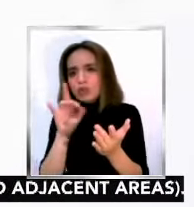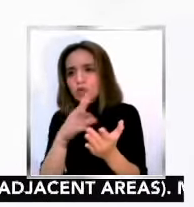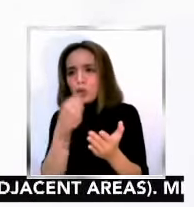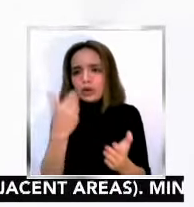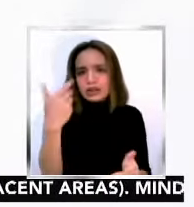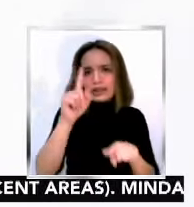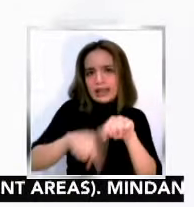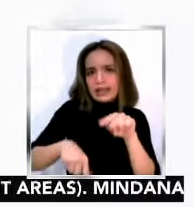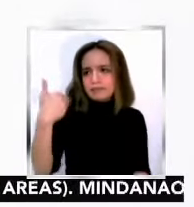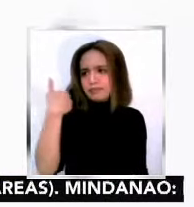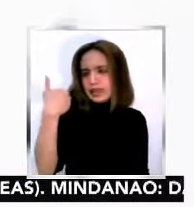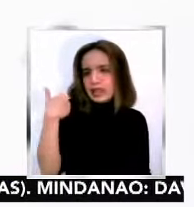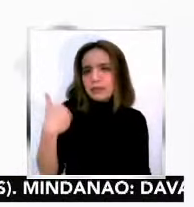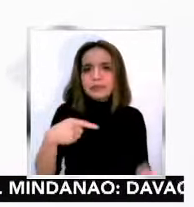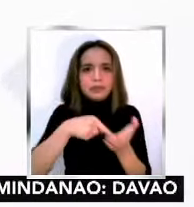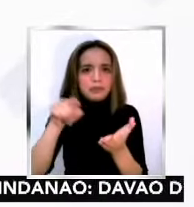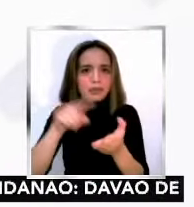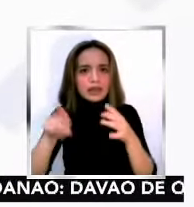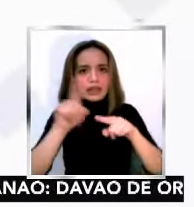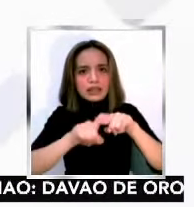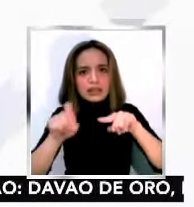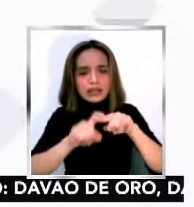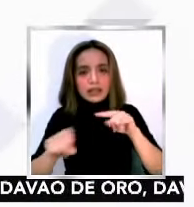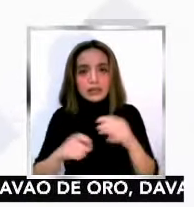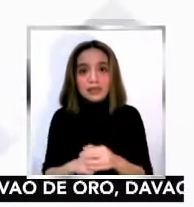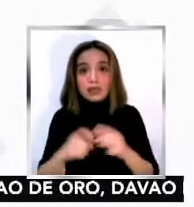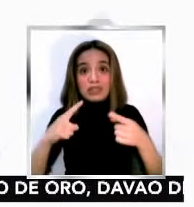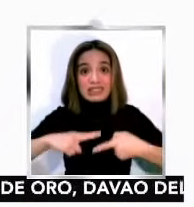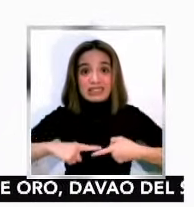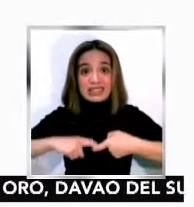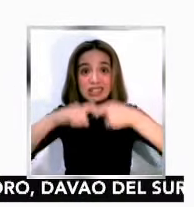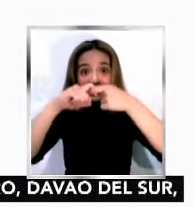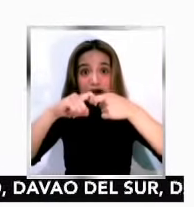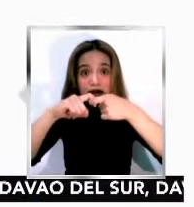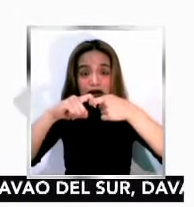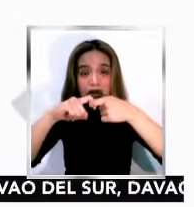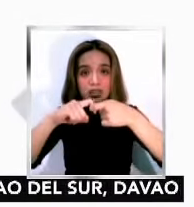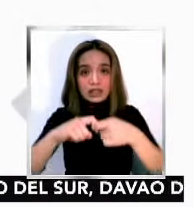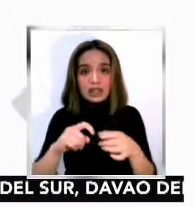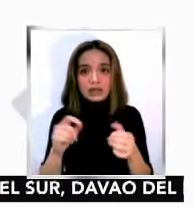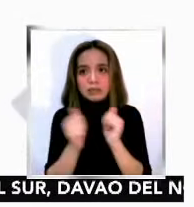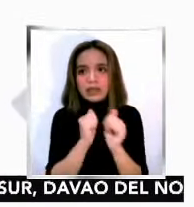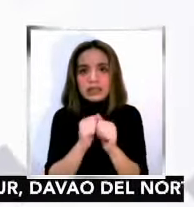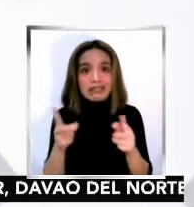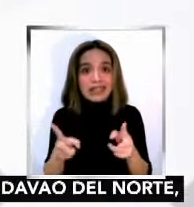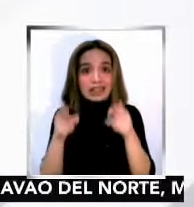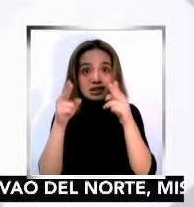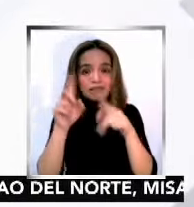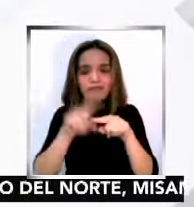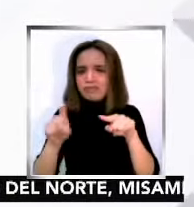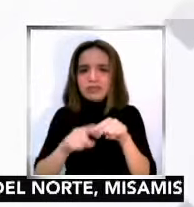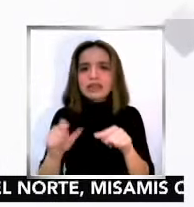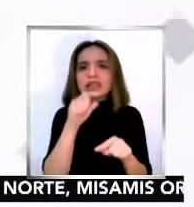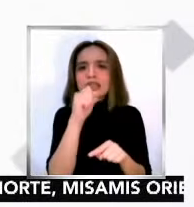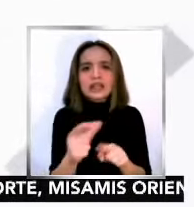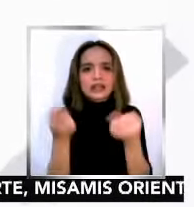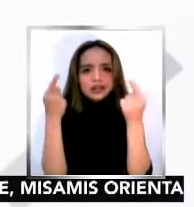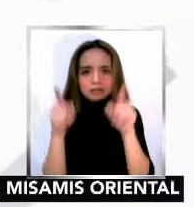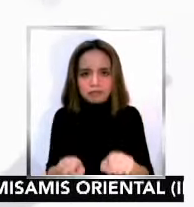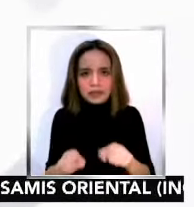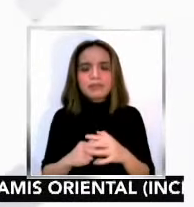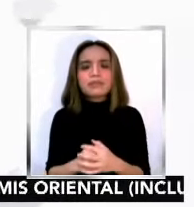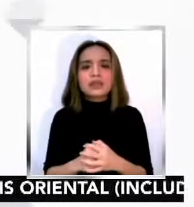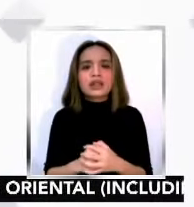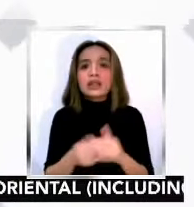kuryente at sinuspinde ang disconnection ng delinquent accounts noong panahon ng ECQ at MECQ. Patuloy raw na makikipagtulungan